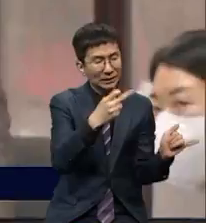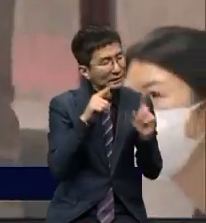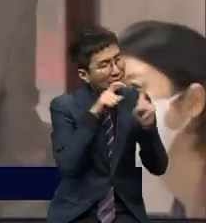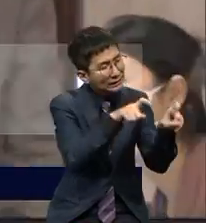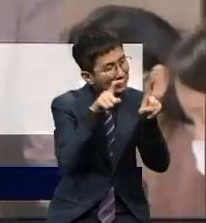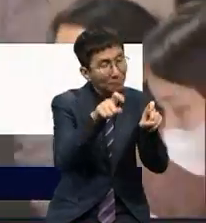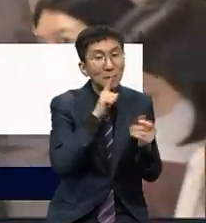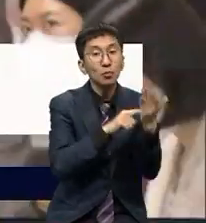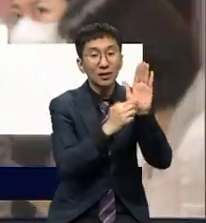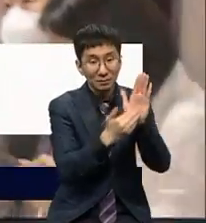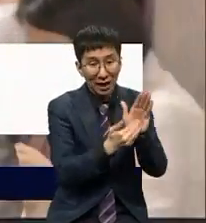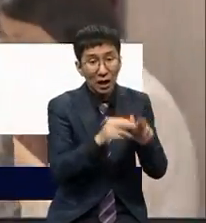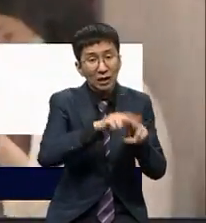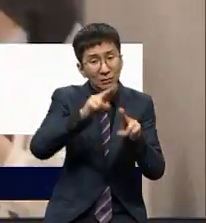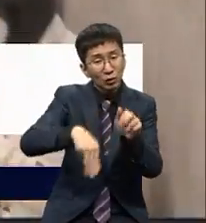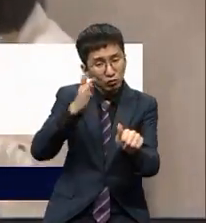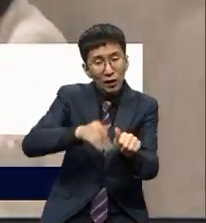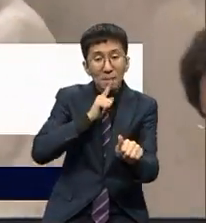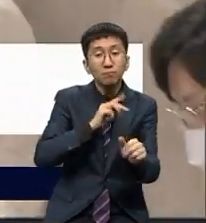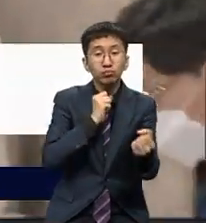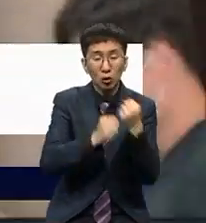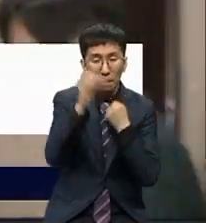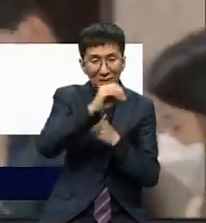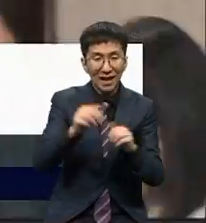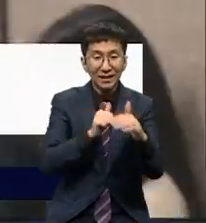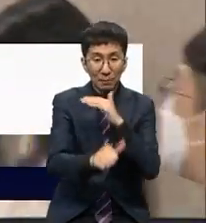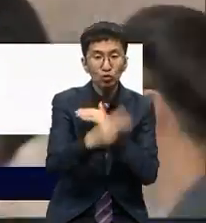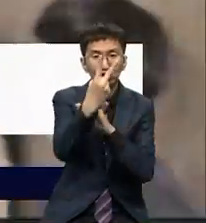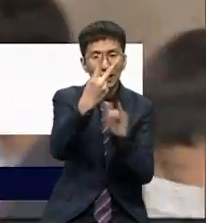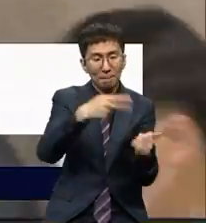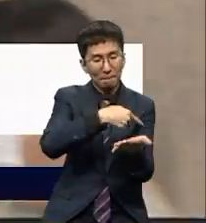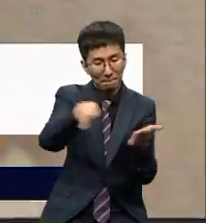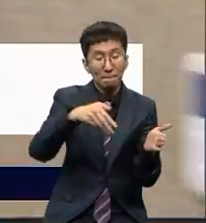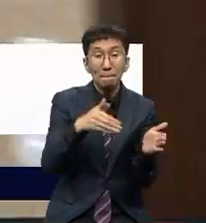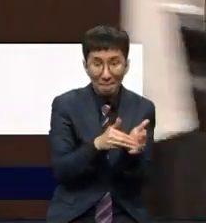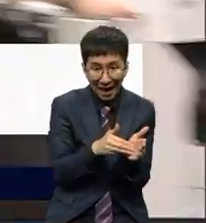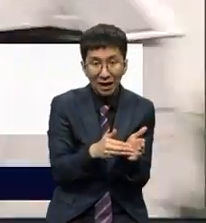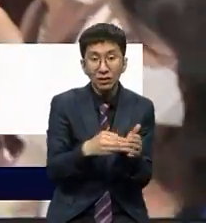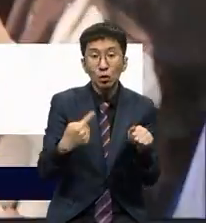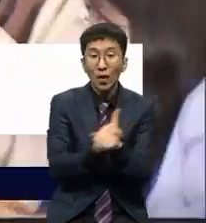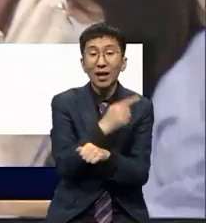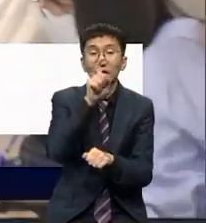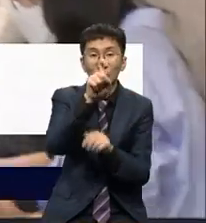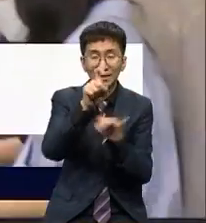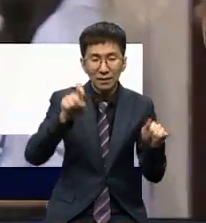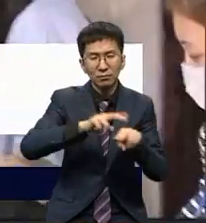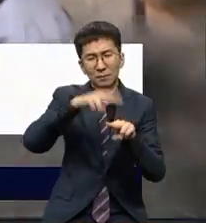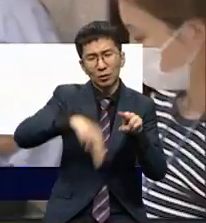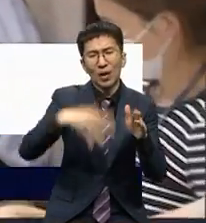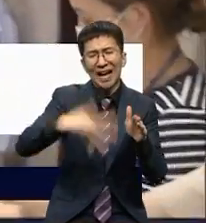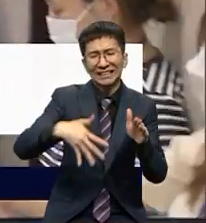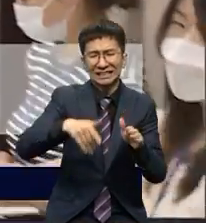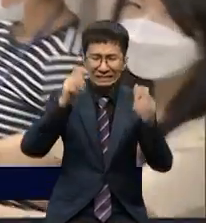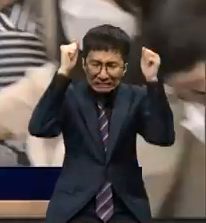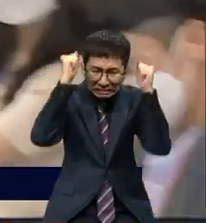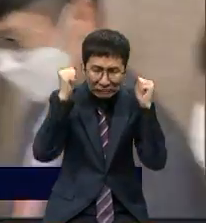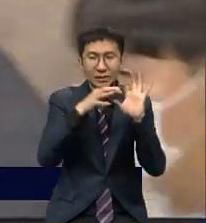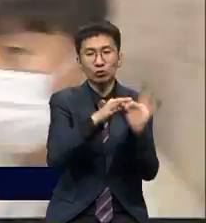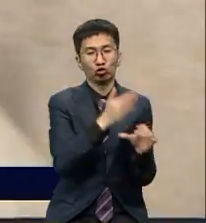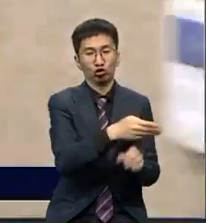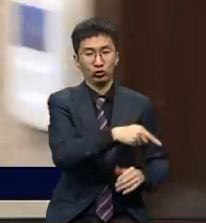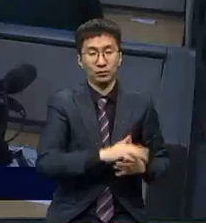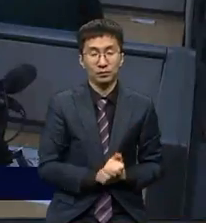당 지도부의 탈당 권유에도 비례대표 2명만 출당됐을 뿐 지역구 10명은 탈당이 이뤄지지 않았습니다. 이